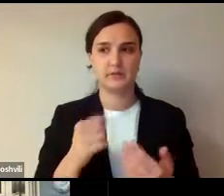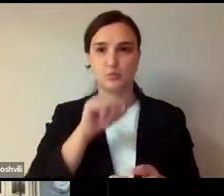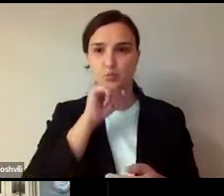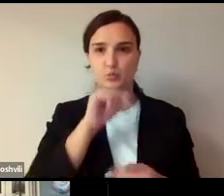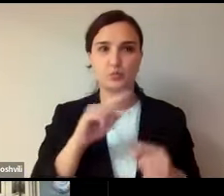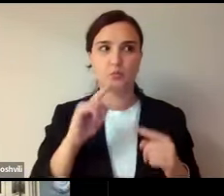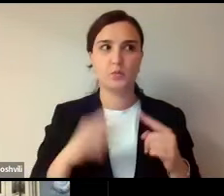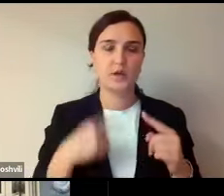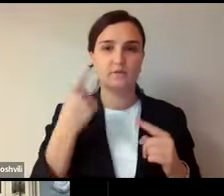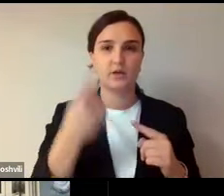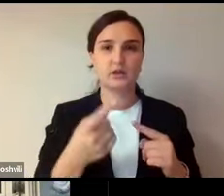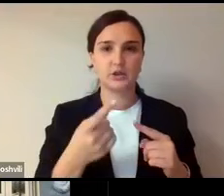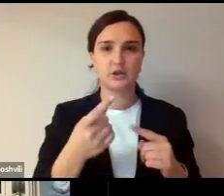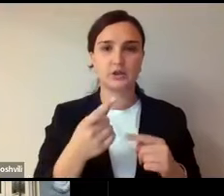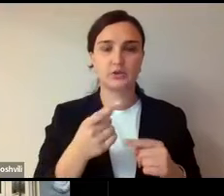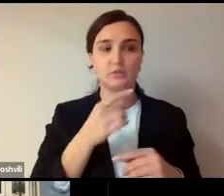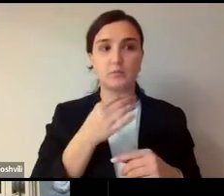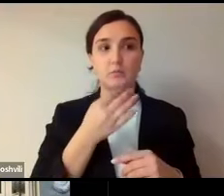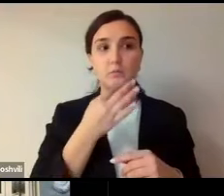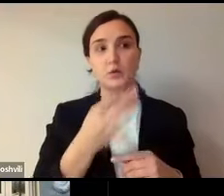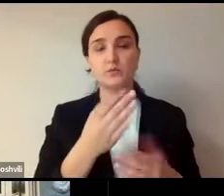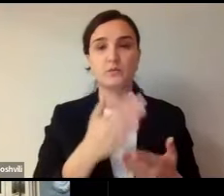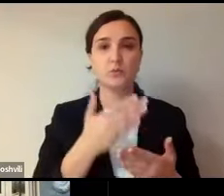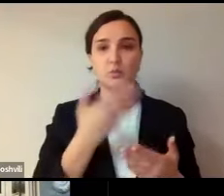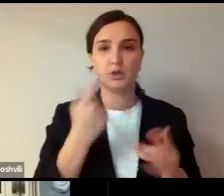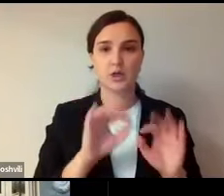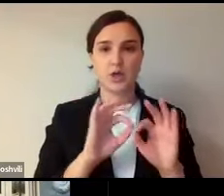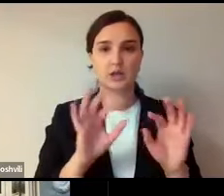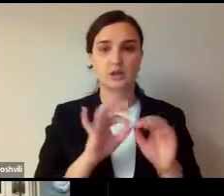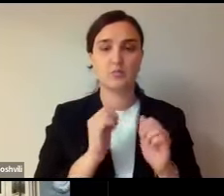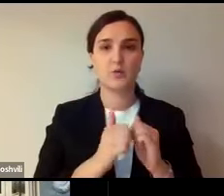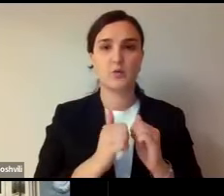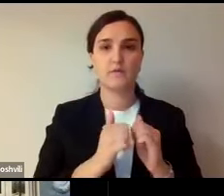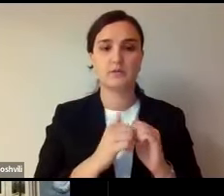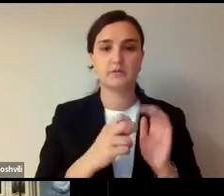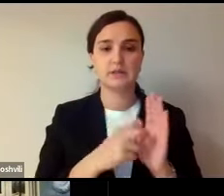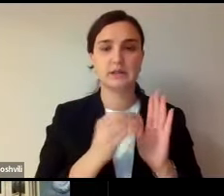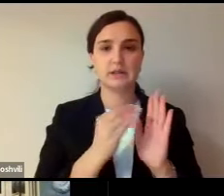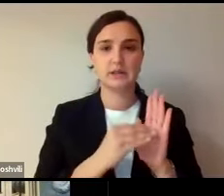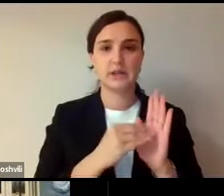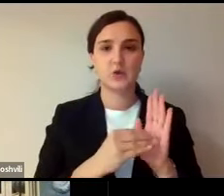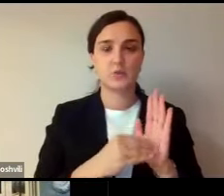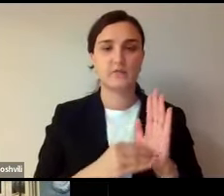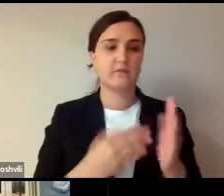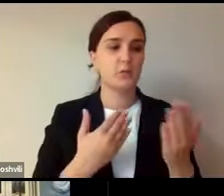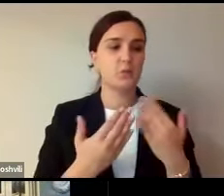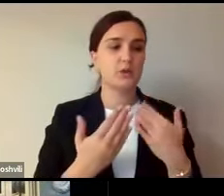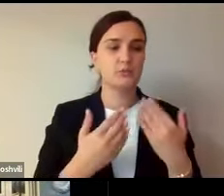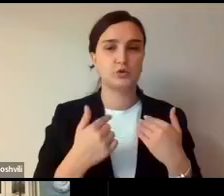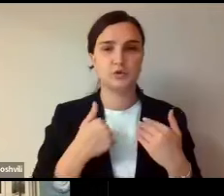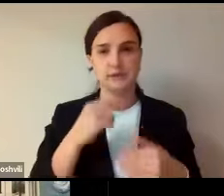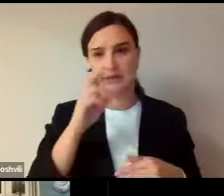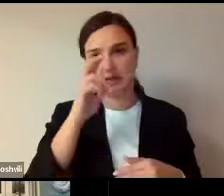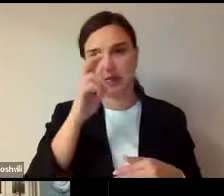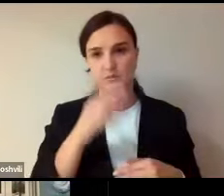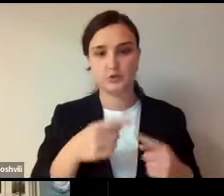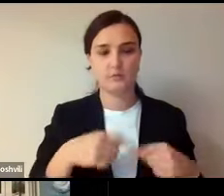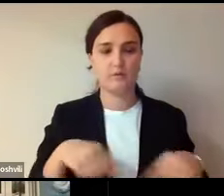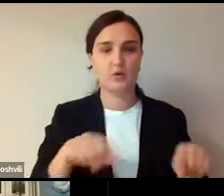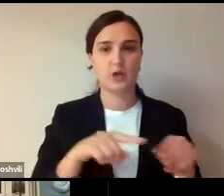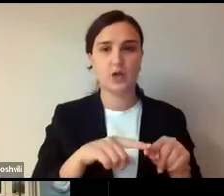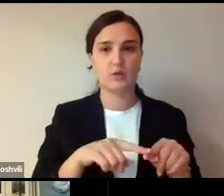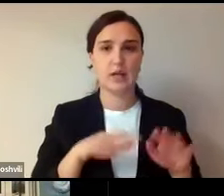მომავალში მოიკითხოს პასუხი ხომ არ არის მის განცხადებაზე. ყოველთვის წერილობით ვეურთიერთებით ჩვენ სახელმწიფო ორგანოებს, ადგილობრივს